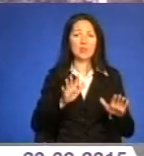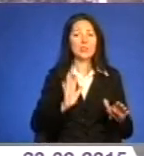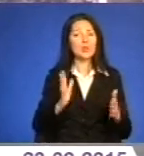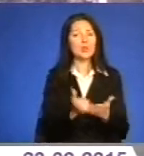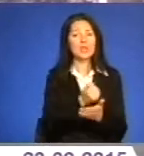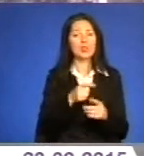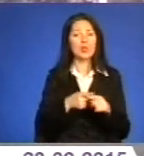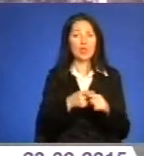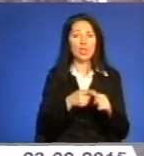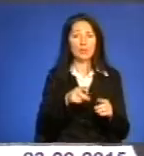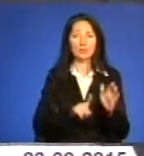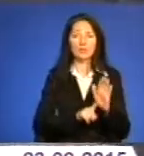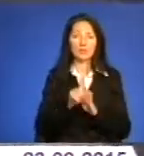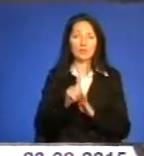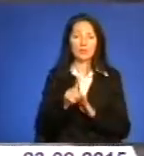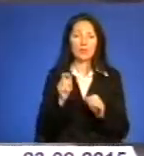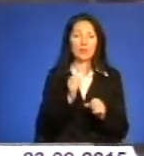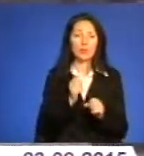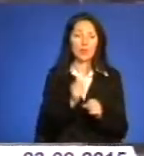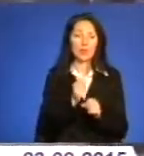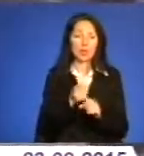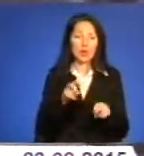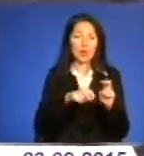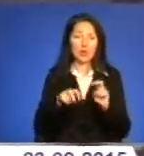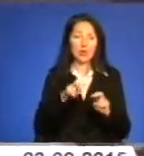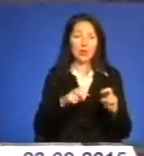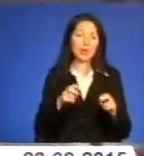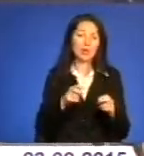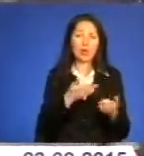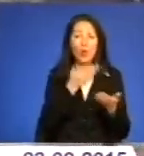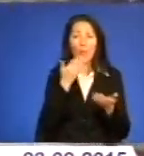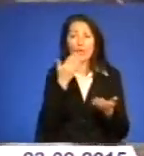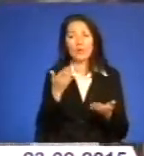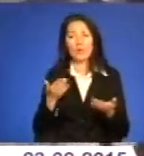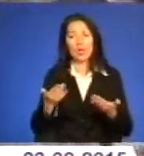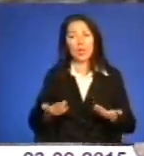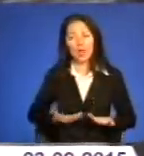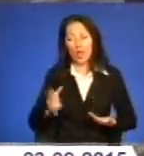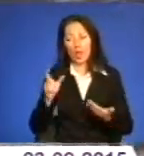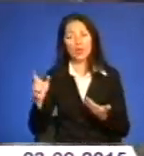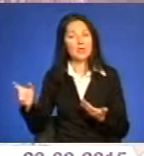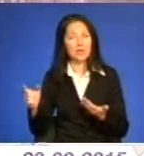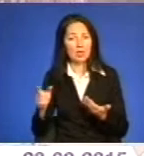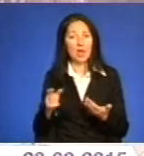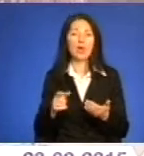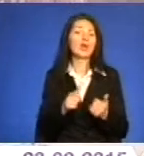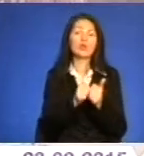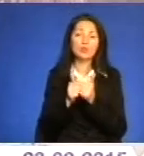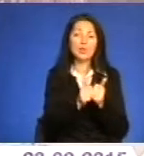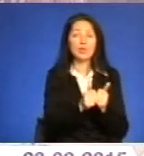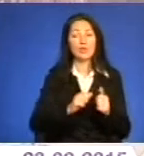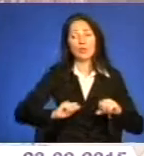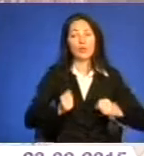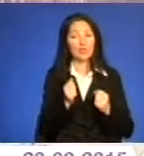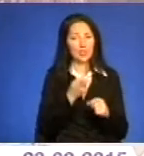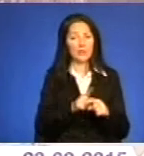Почали відпрацьовувати жителів села, його сусідів, його товаришів, з яким він часто випивав, так само і його